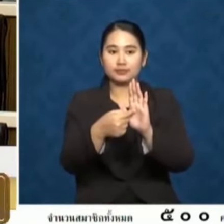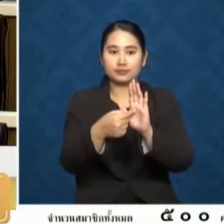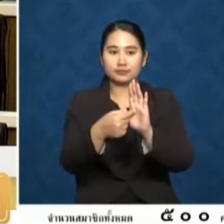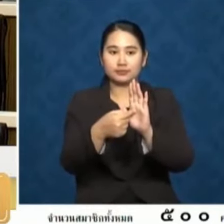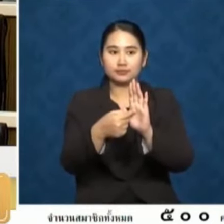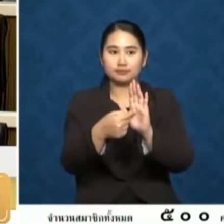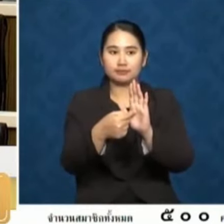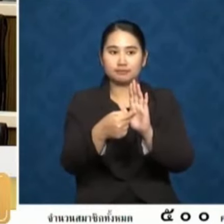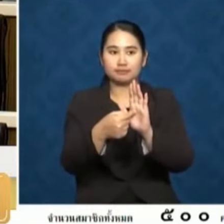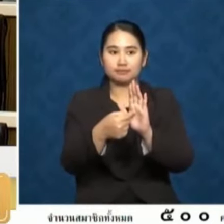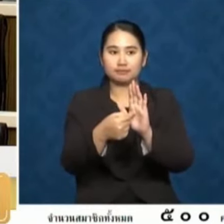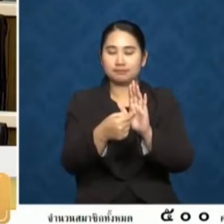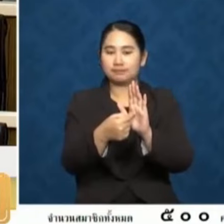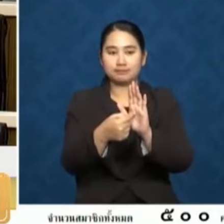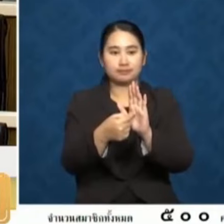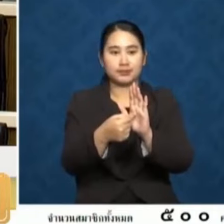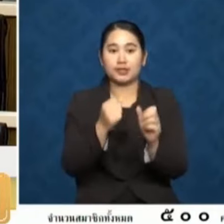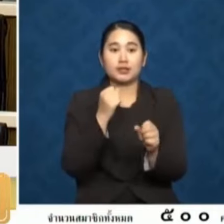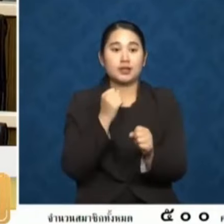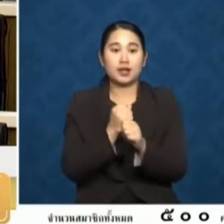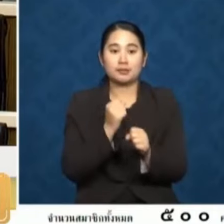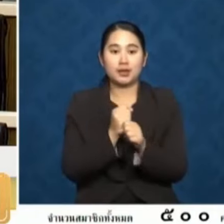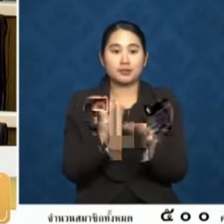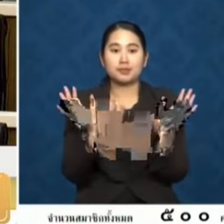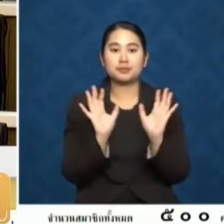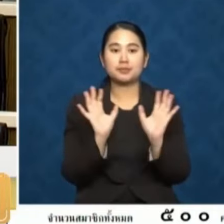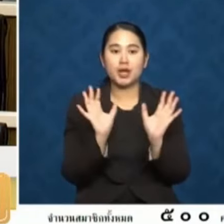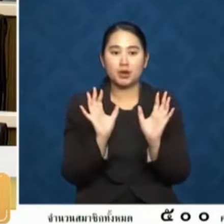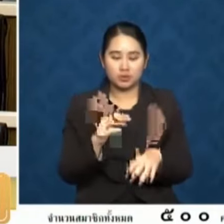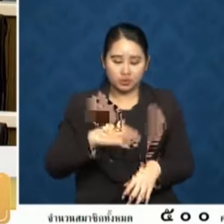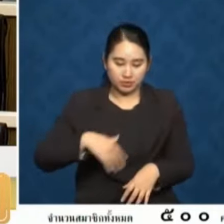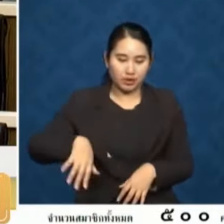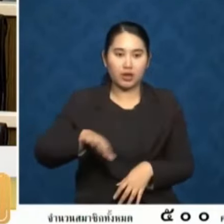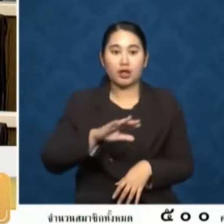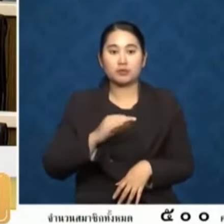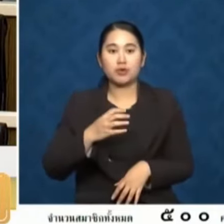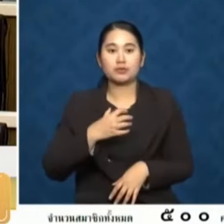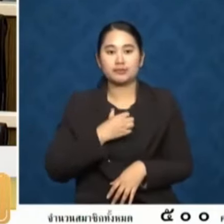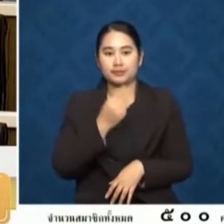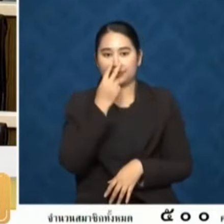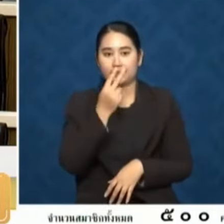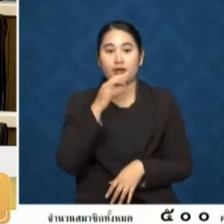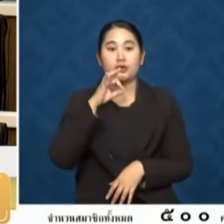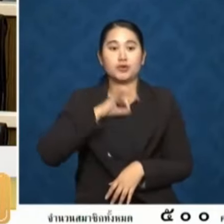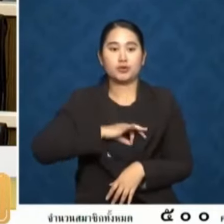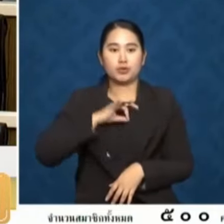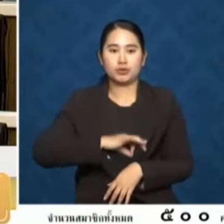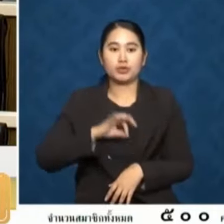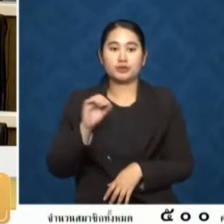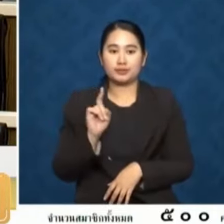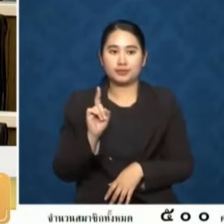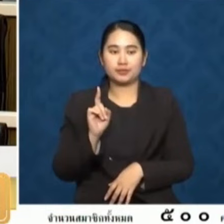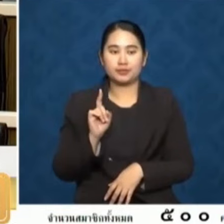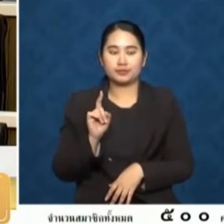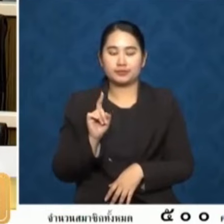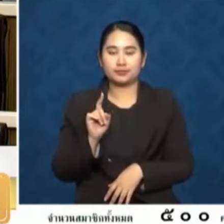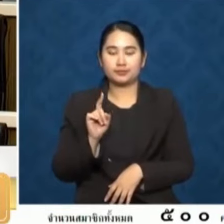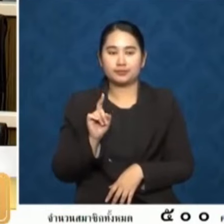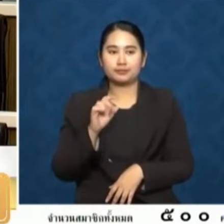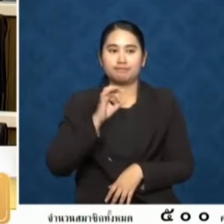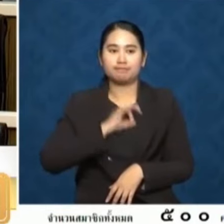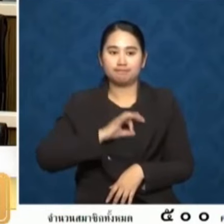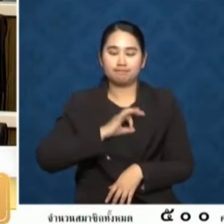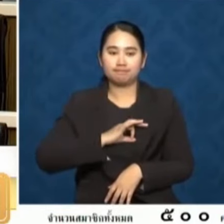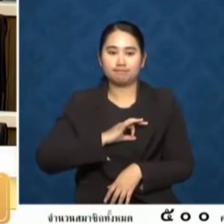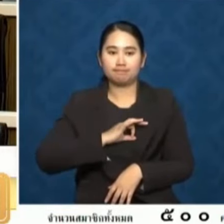ไม่มีใครอยากให้มันเป็นไปพวกเรามีความรู้สึกที่ค่อนข้างจะเป็น